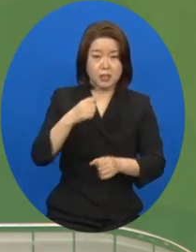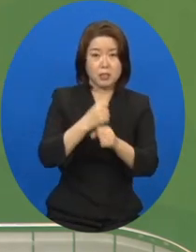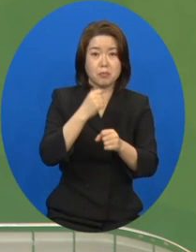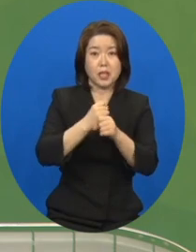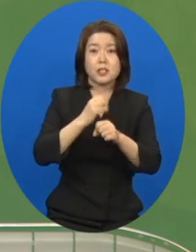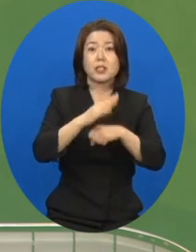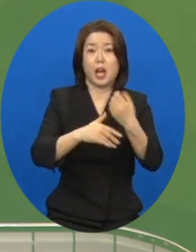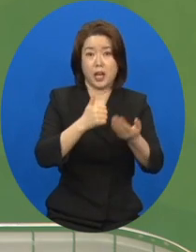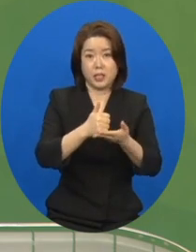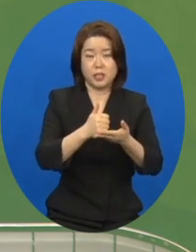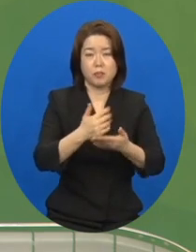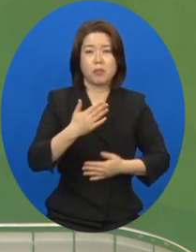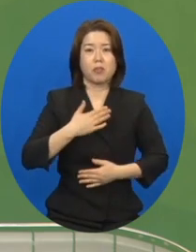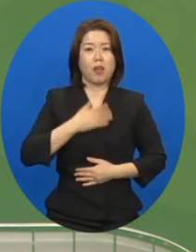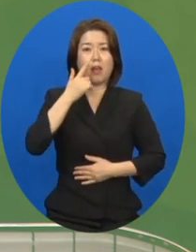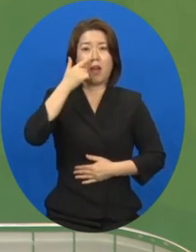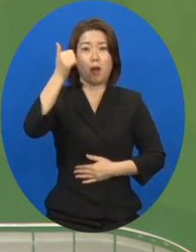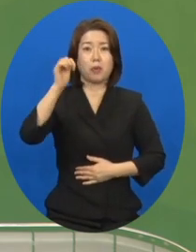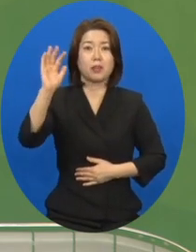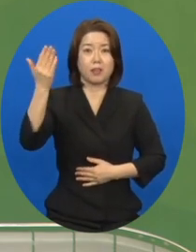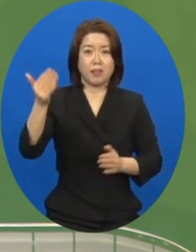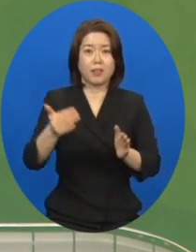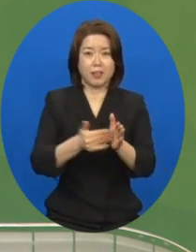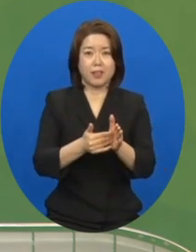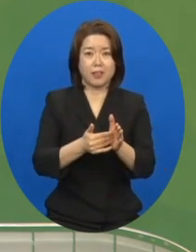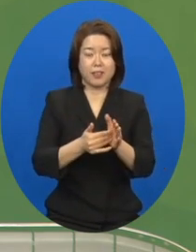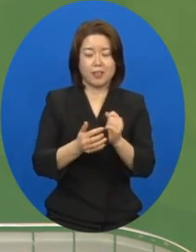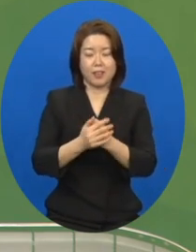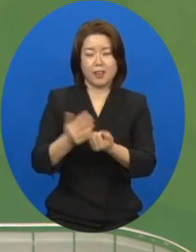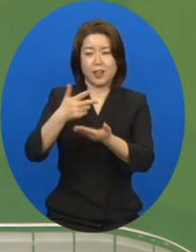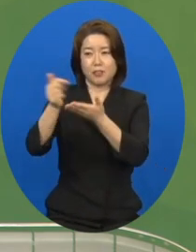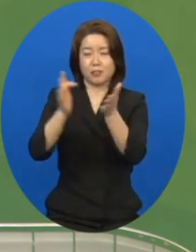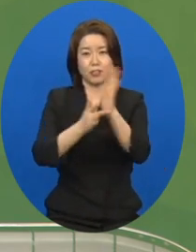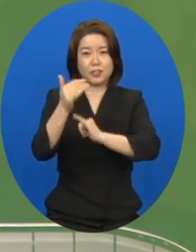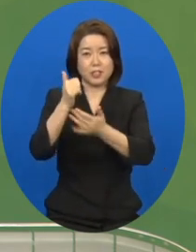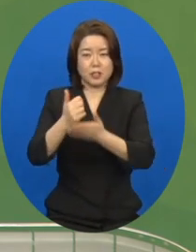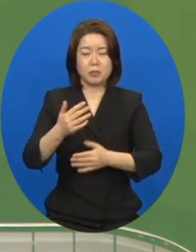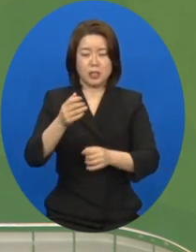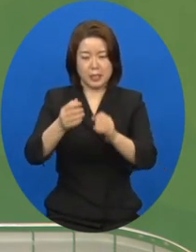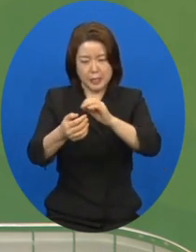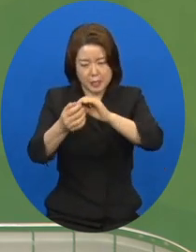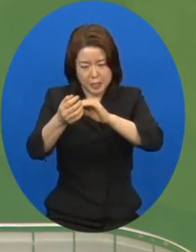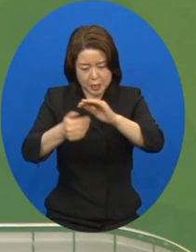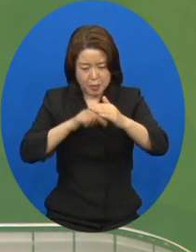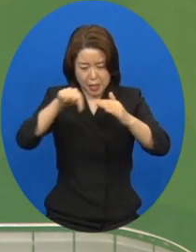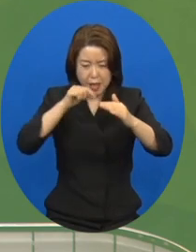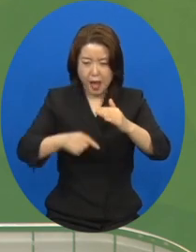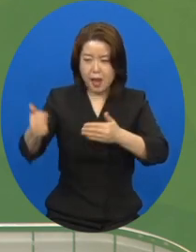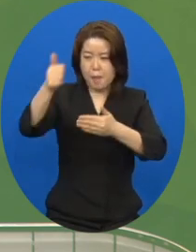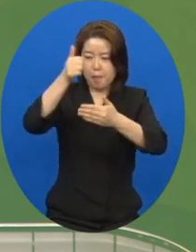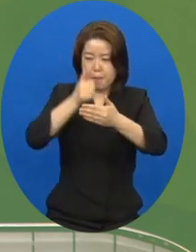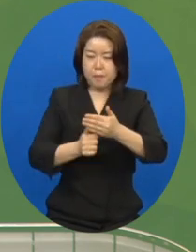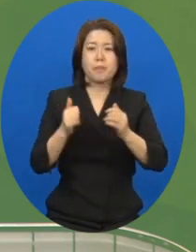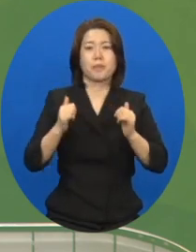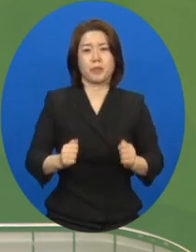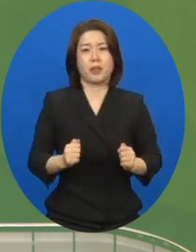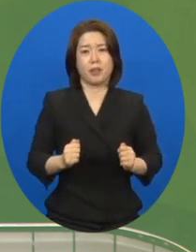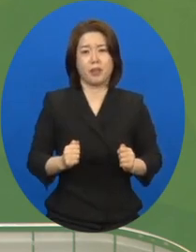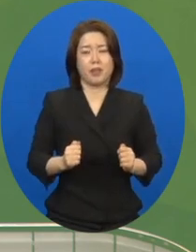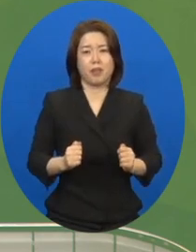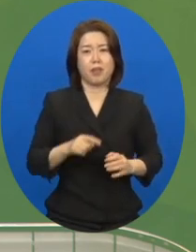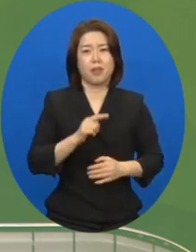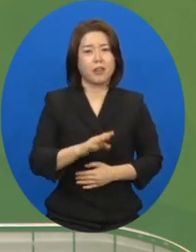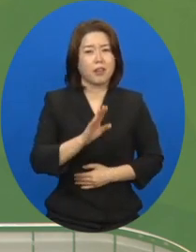하나님이 내 아버지가 되신, 주 예수님께서 이미 내 안에 거하시는, 이건 뭐